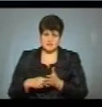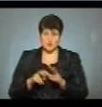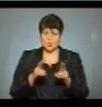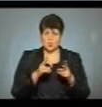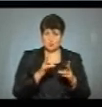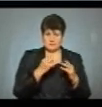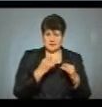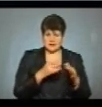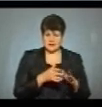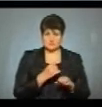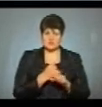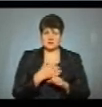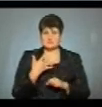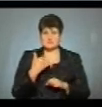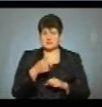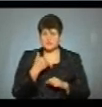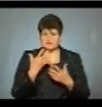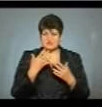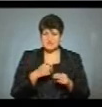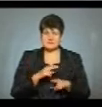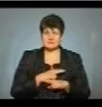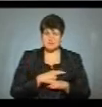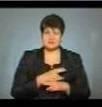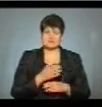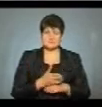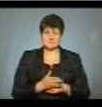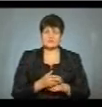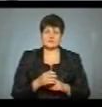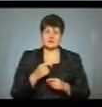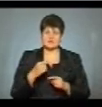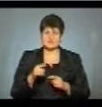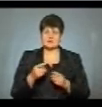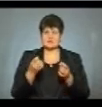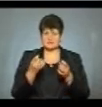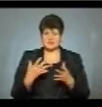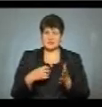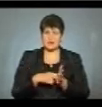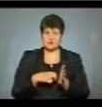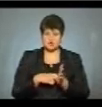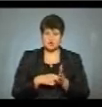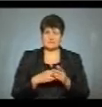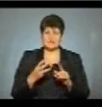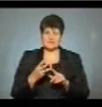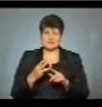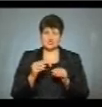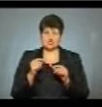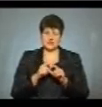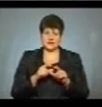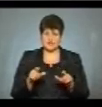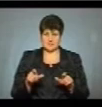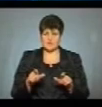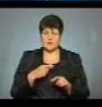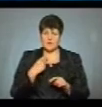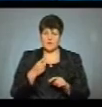його розробили до 50-х роковин з дня смерті Степана Юліана Ванчицького, інший – звичайний поштовий, і третій – шкільний штемпель,